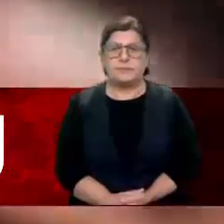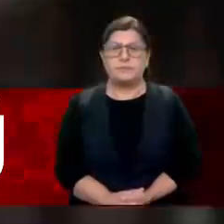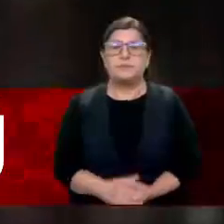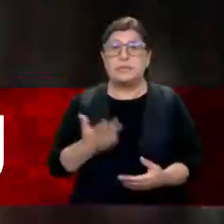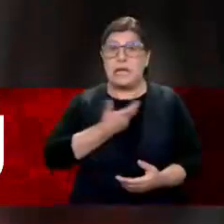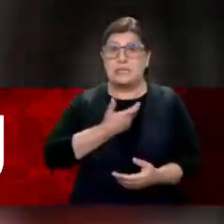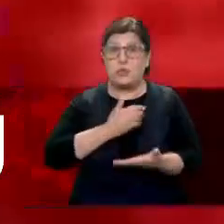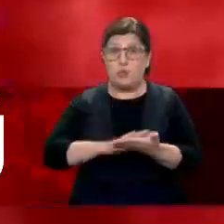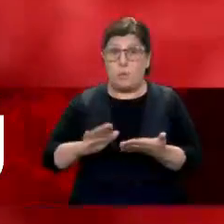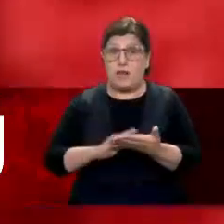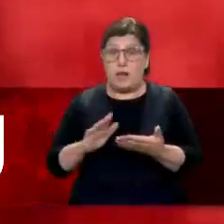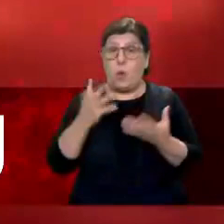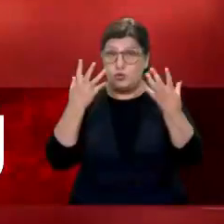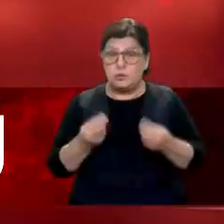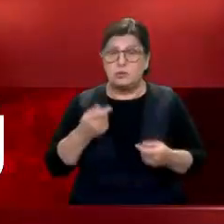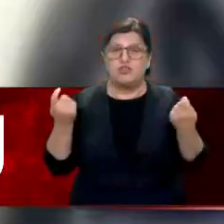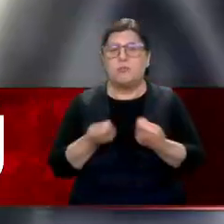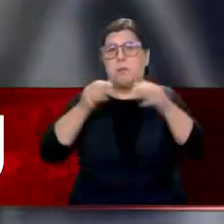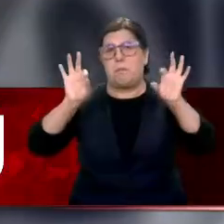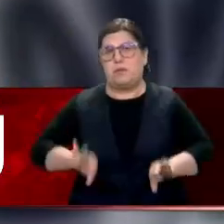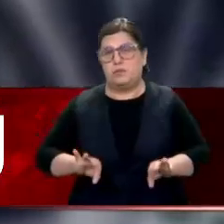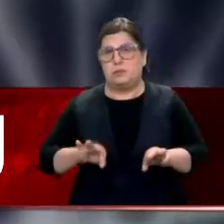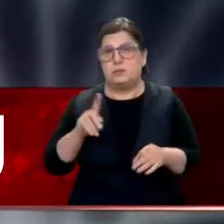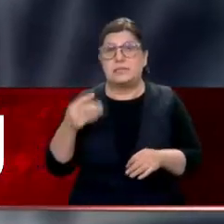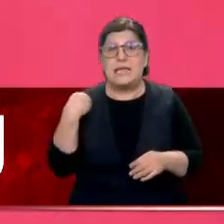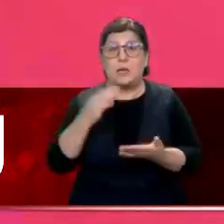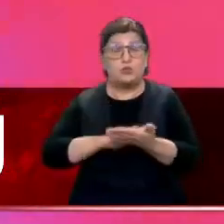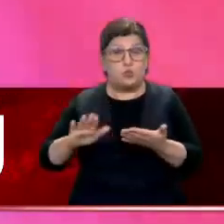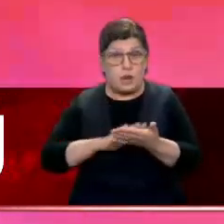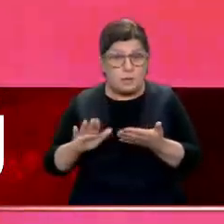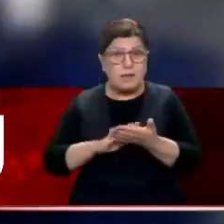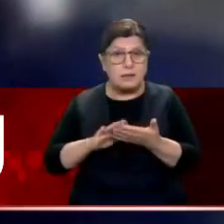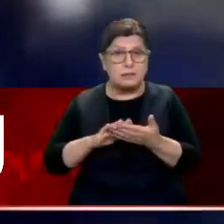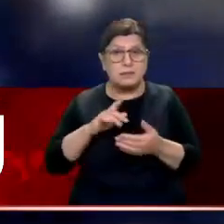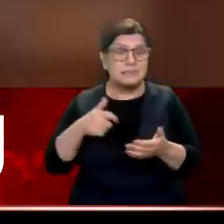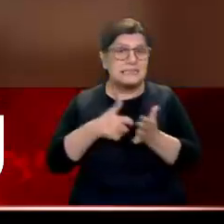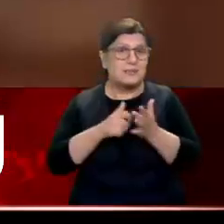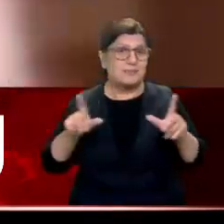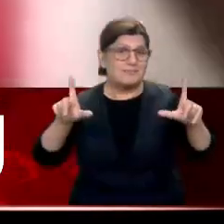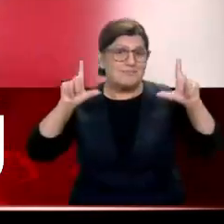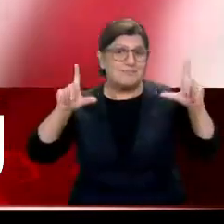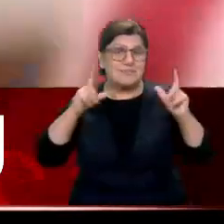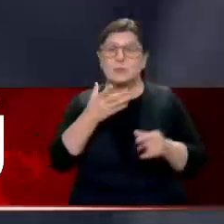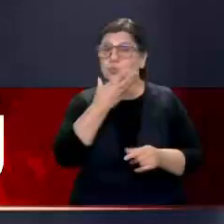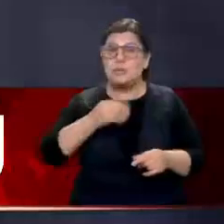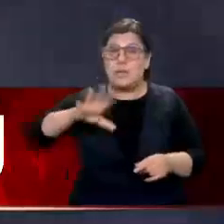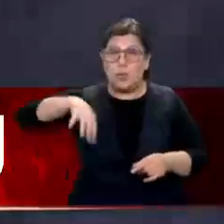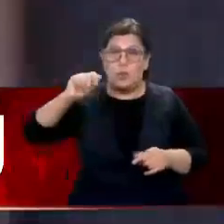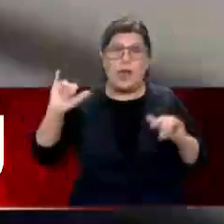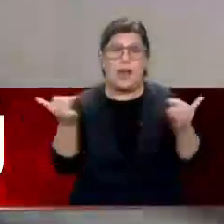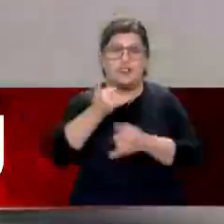Eğer yasal düzenleme gerekiyorsa çalışma başlatılacak. O yeni düzenlemeyle de fenomenlerin o güzellik salonu ve eğlence